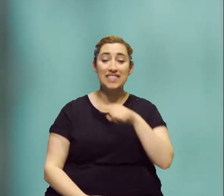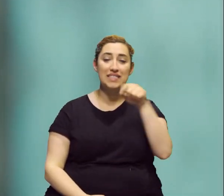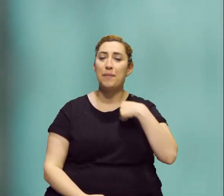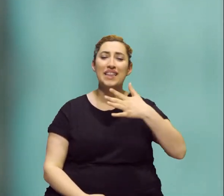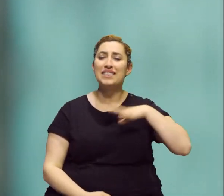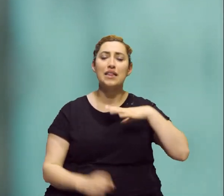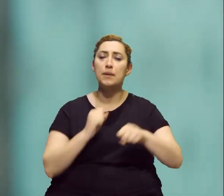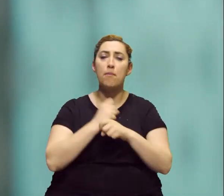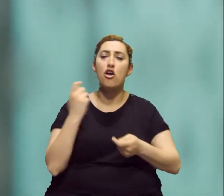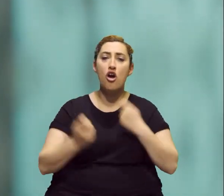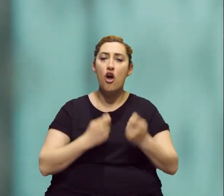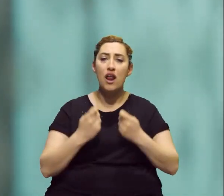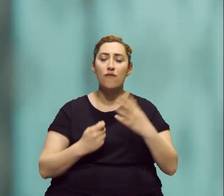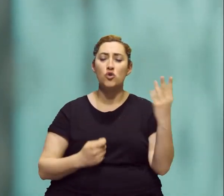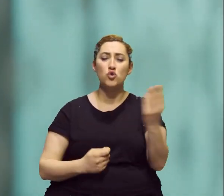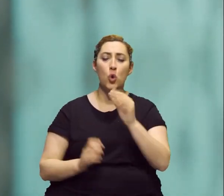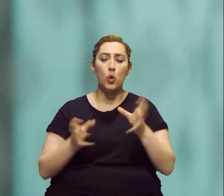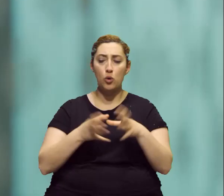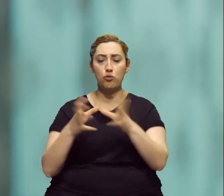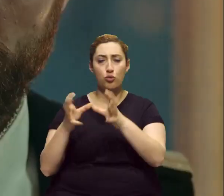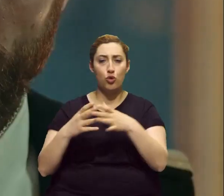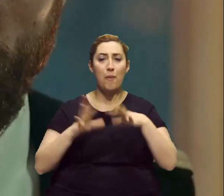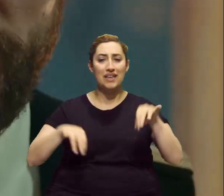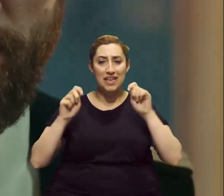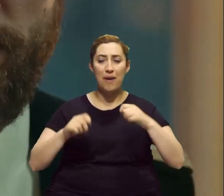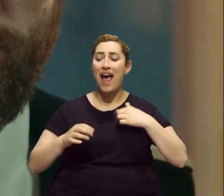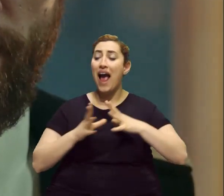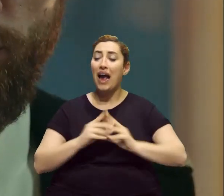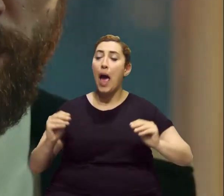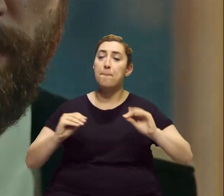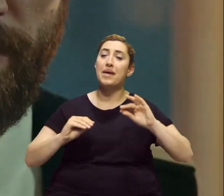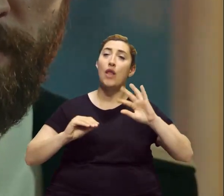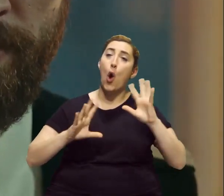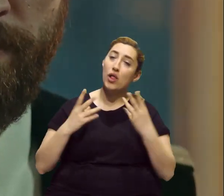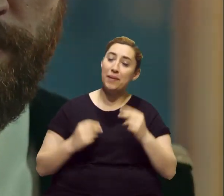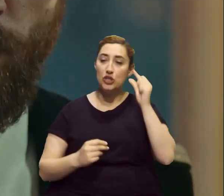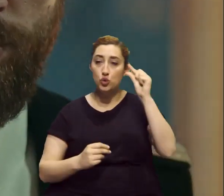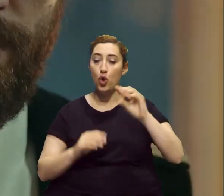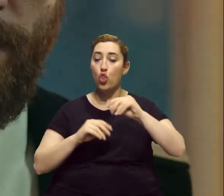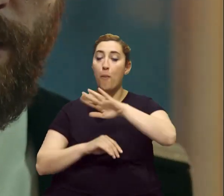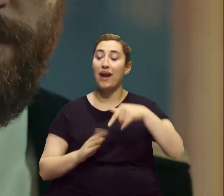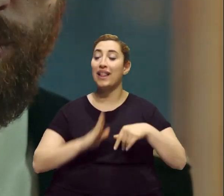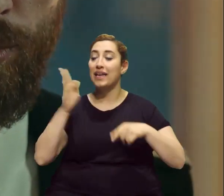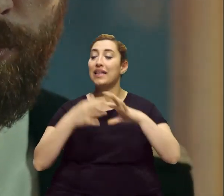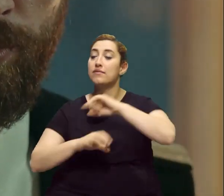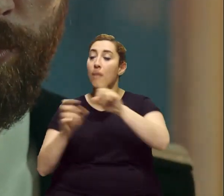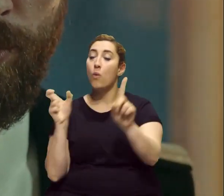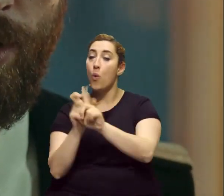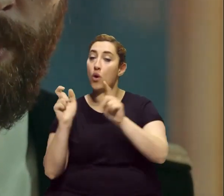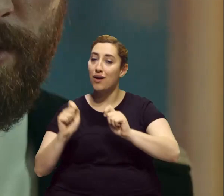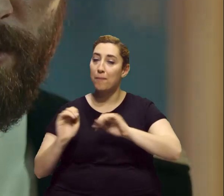Sizden istediğim görev, birçok ekip kurarak kaybedilmesi muhtemel topraklara gidip oradaki tebaamızı